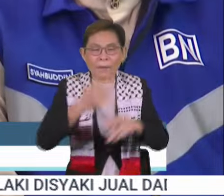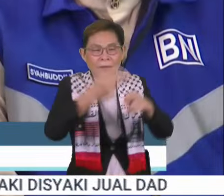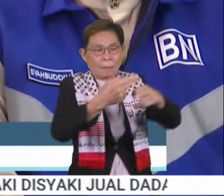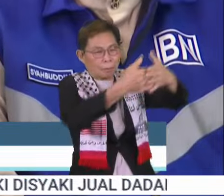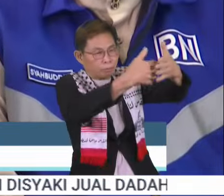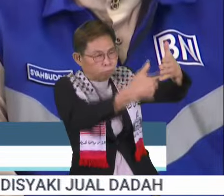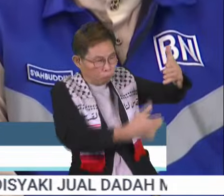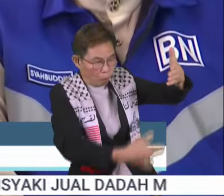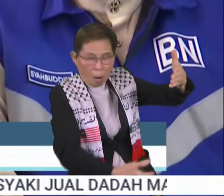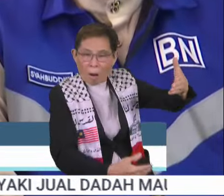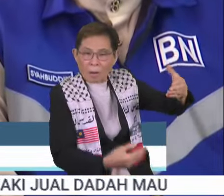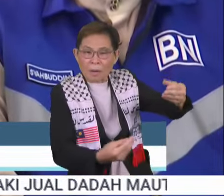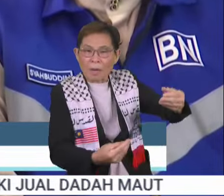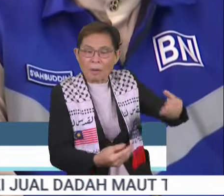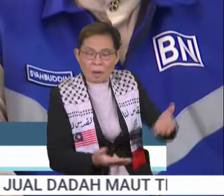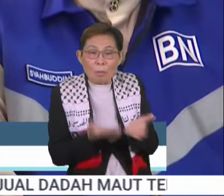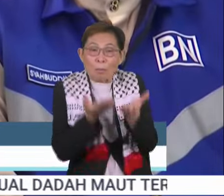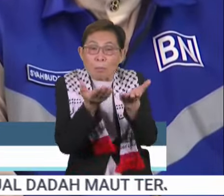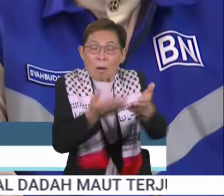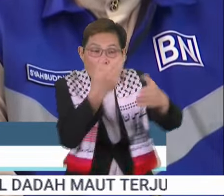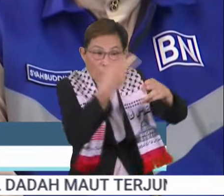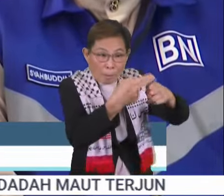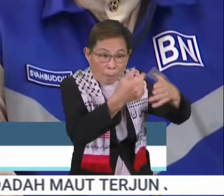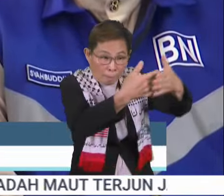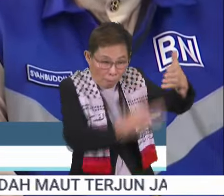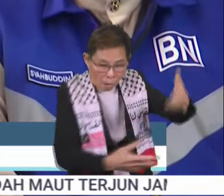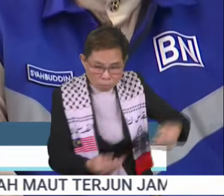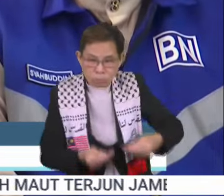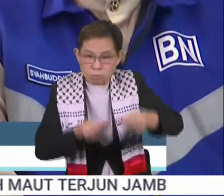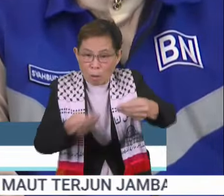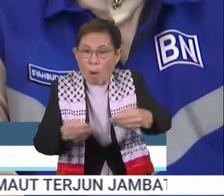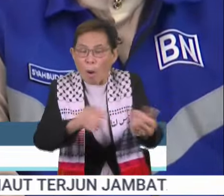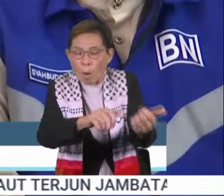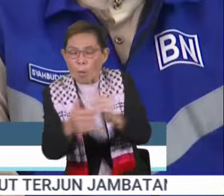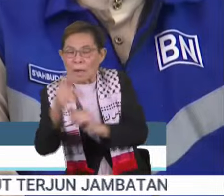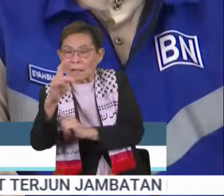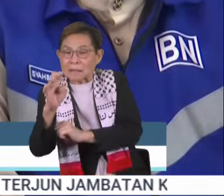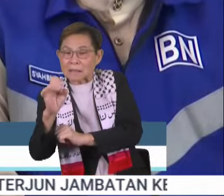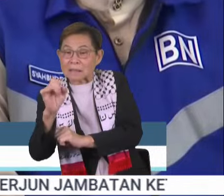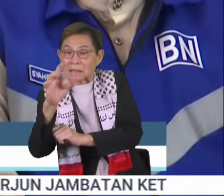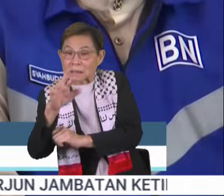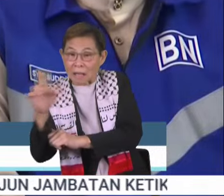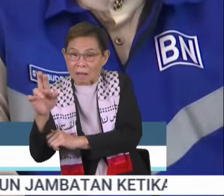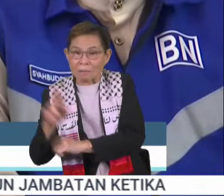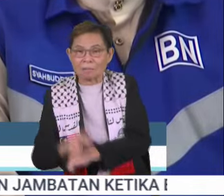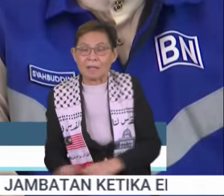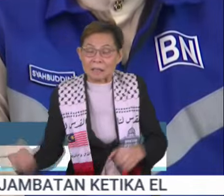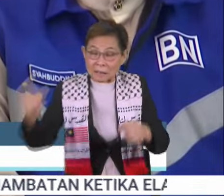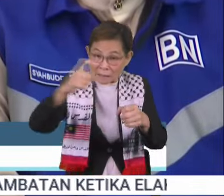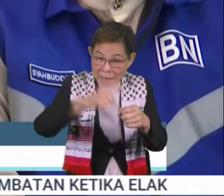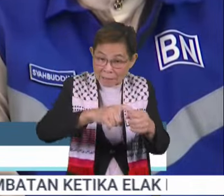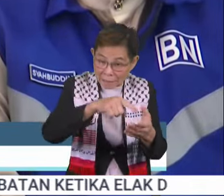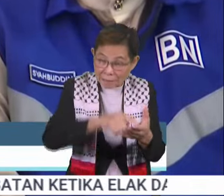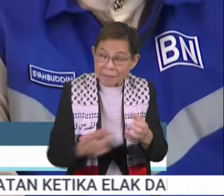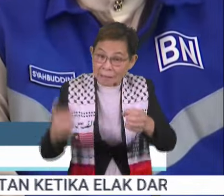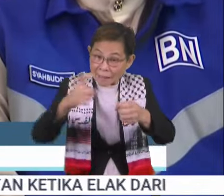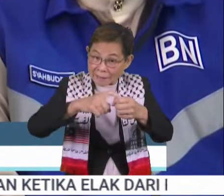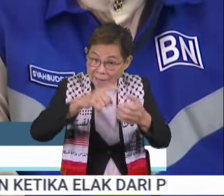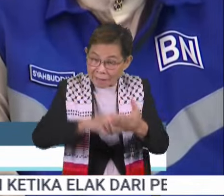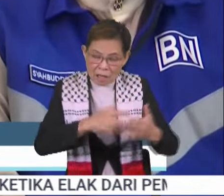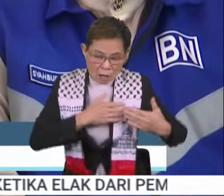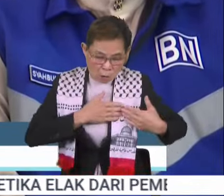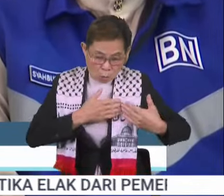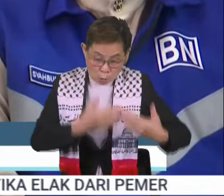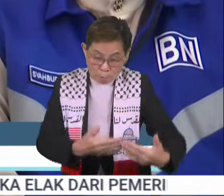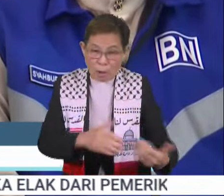yang dikemukakan oleh kesedar dalam kali ini. Dan dalam hal ini, komitmen